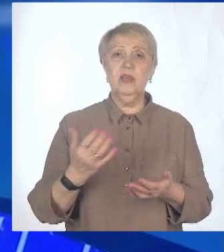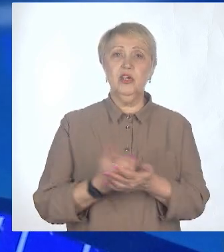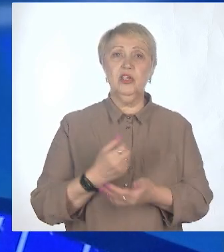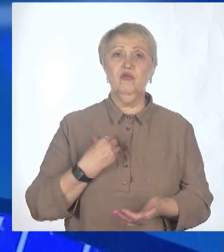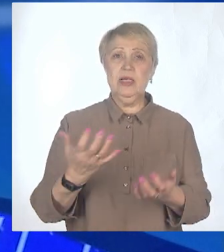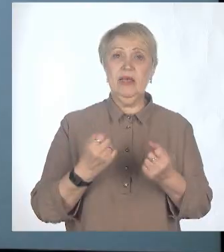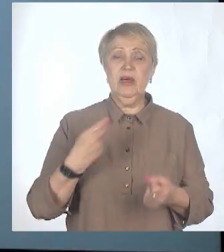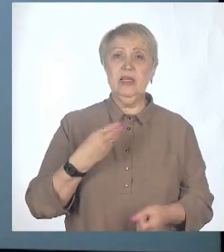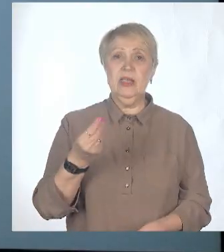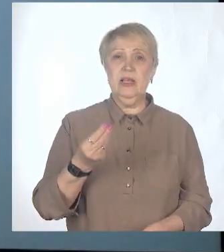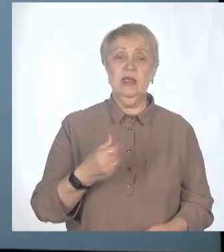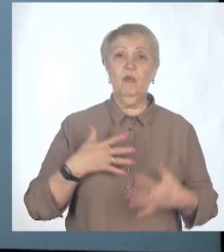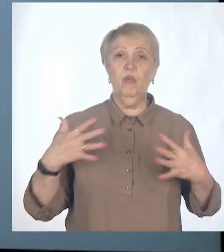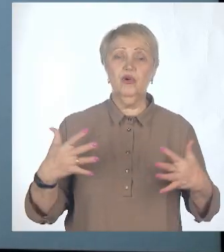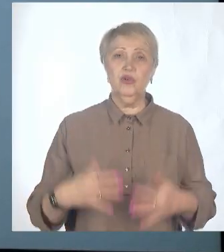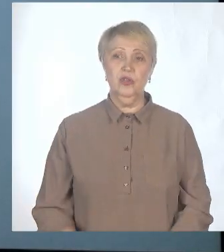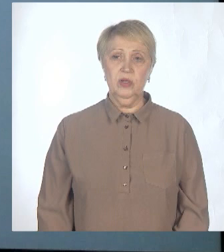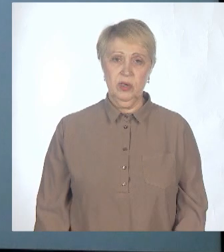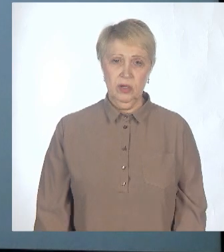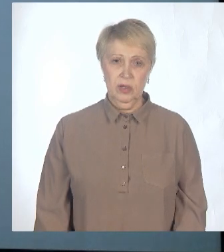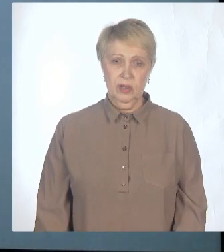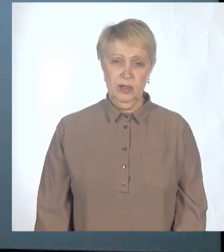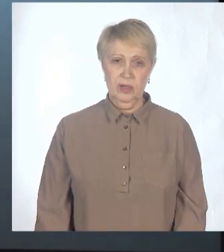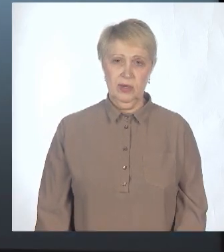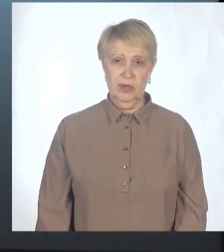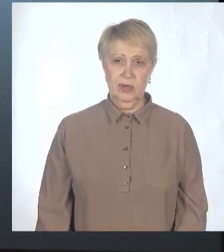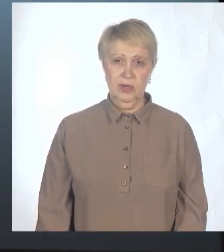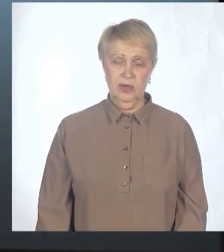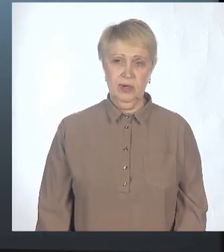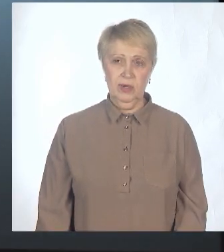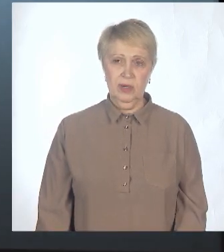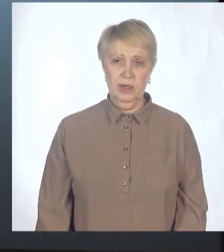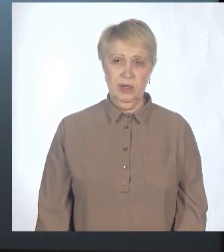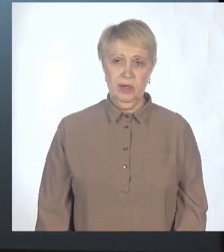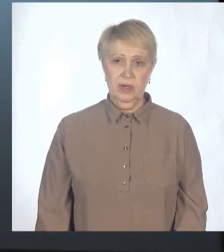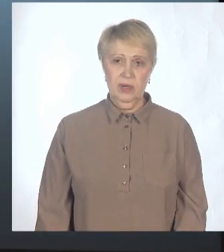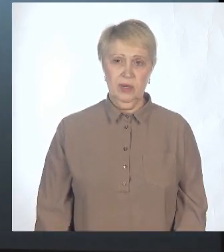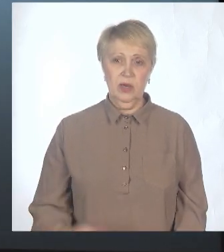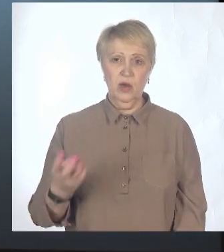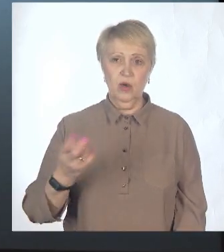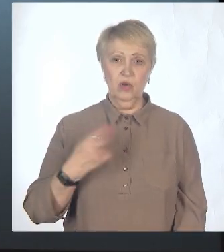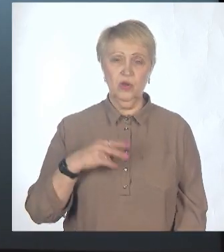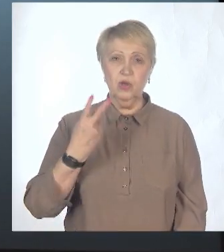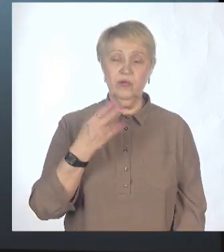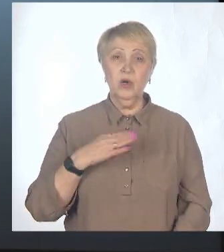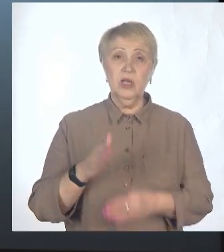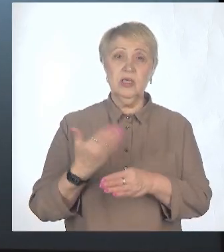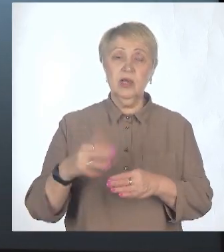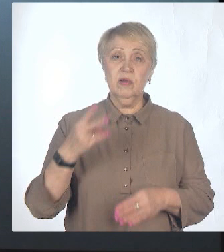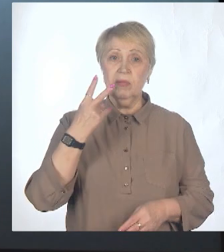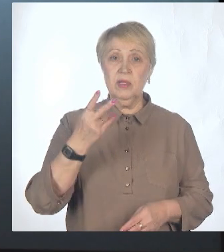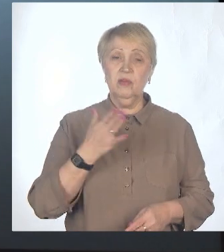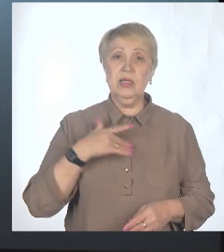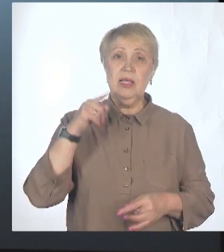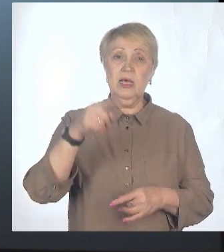Как противоречие как будто бы есть в этом. Тут нужно с двух сторон смотреть на историю. С одной стороны, конечно, на Дальнем Востоке в